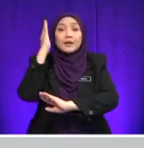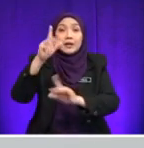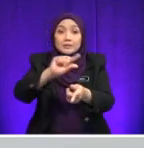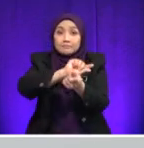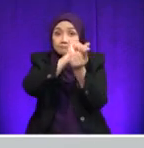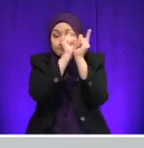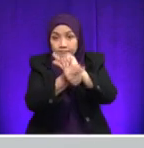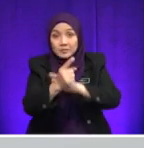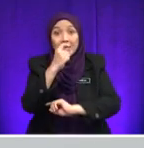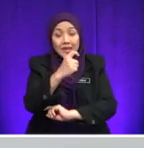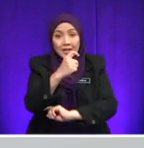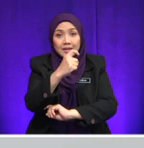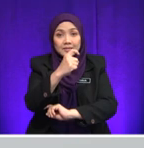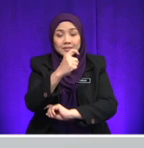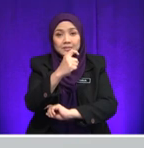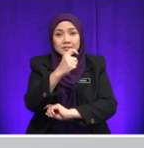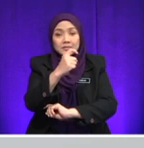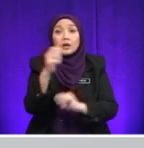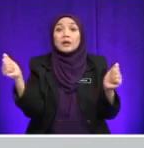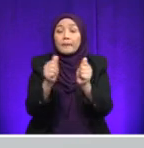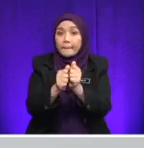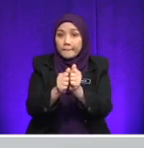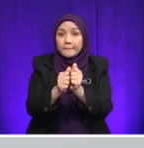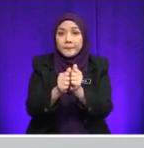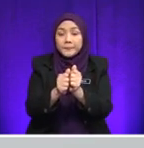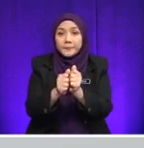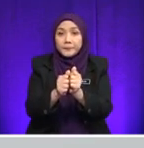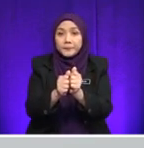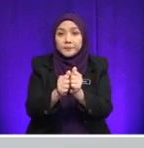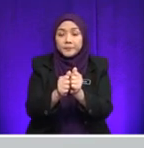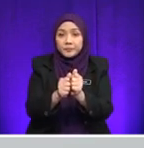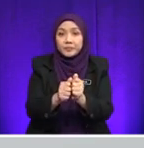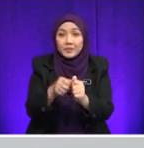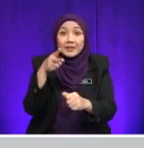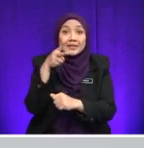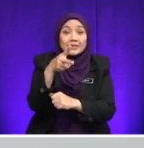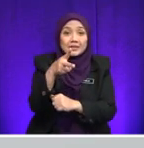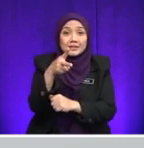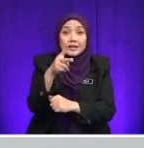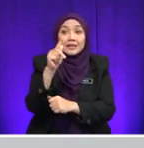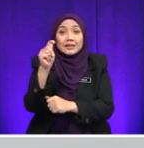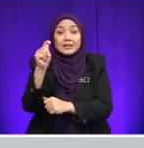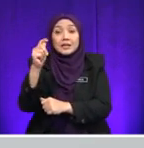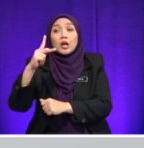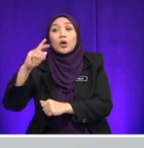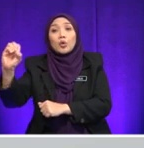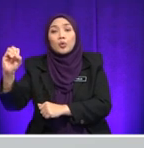X ini Oke dengan nisbah trigonometri kekuasaan